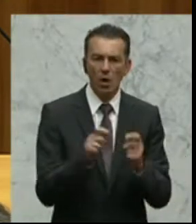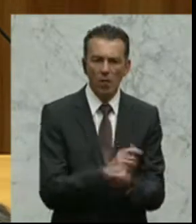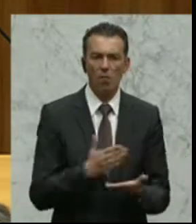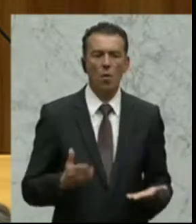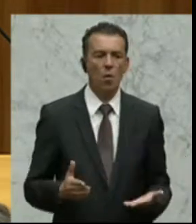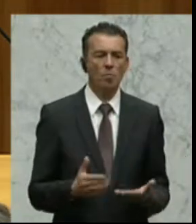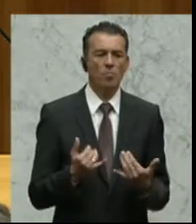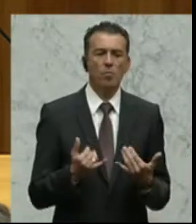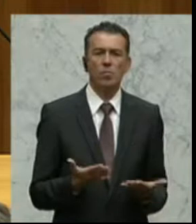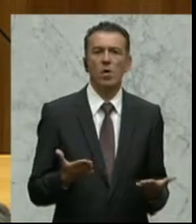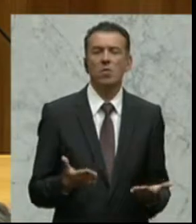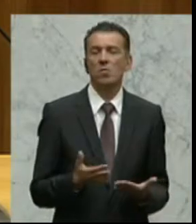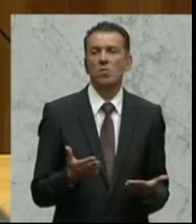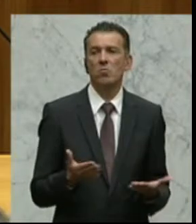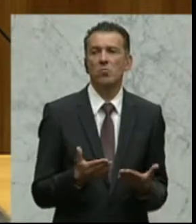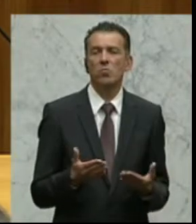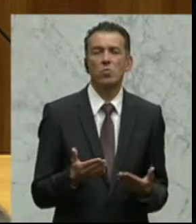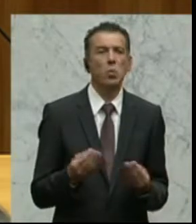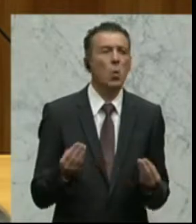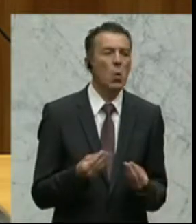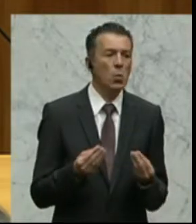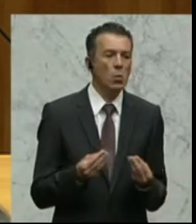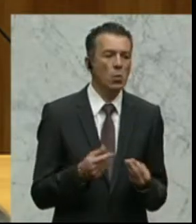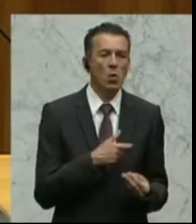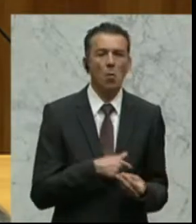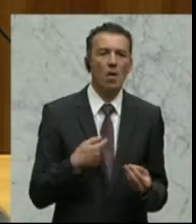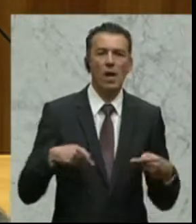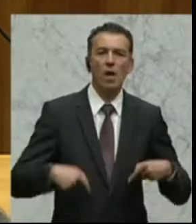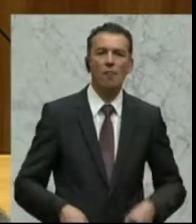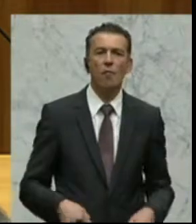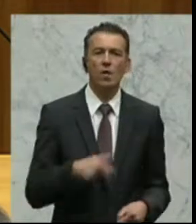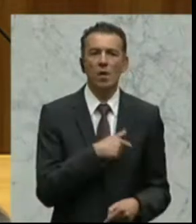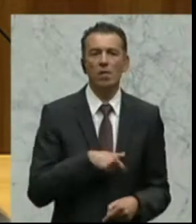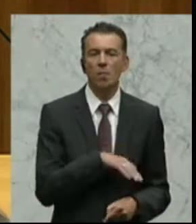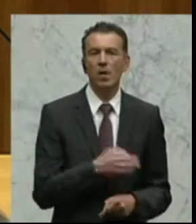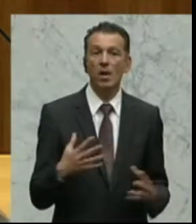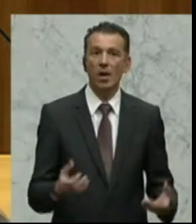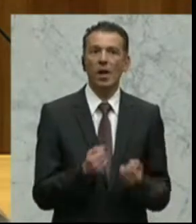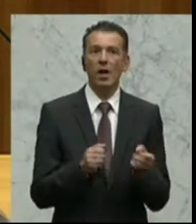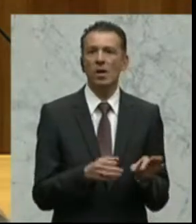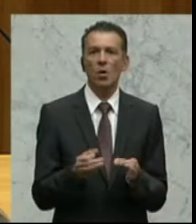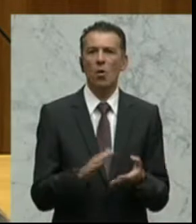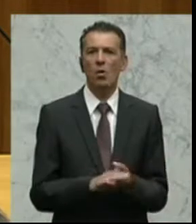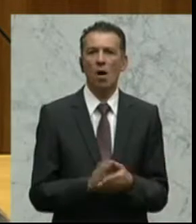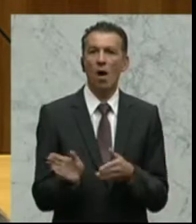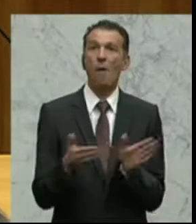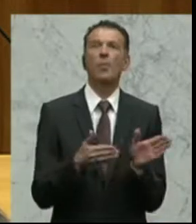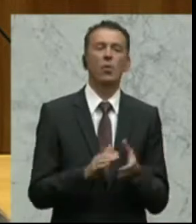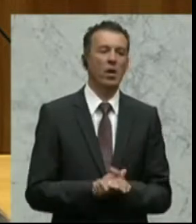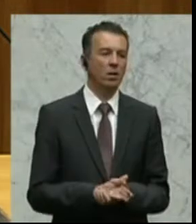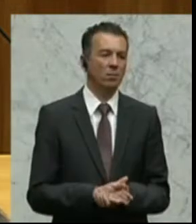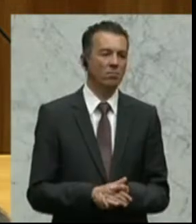A, unseren Parteivorsitzenden den Parteitag zu retten oder B, von irgendetwas abzulenken. Also